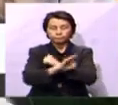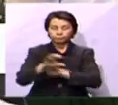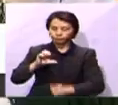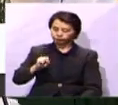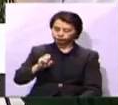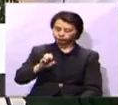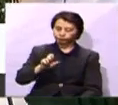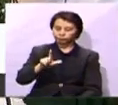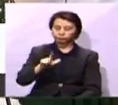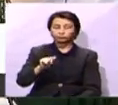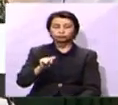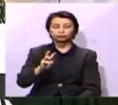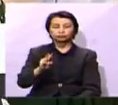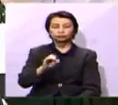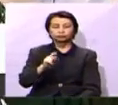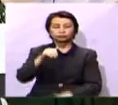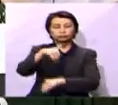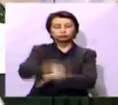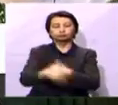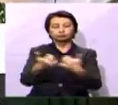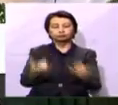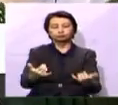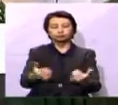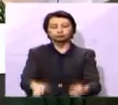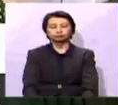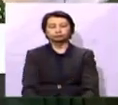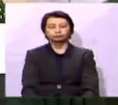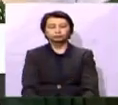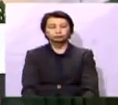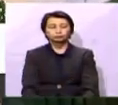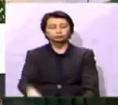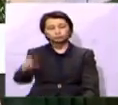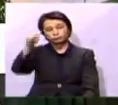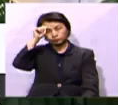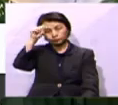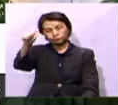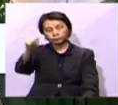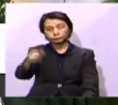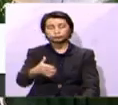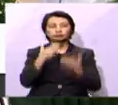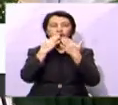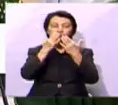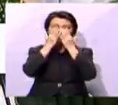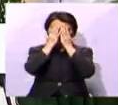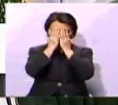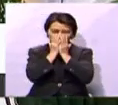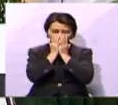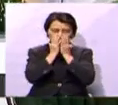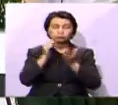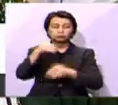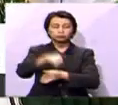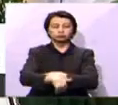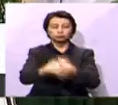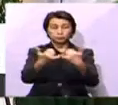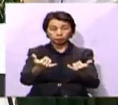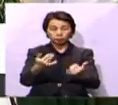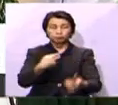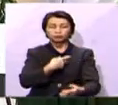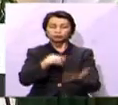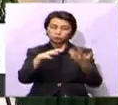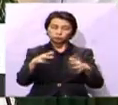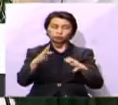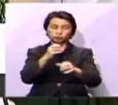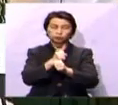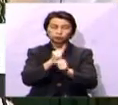malam ini. Bismillahirrahmanirrahim. Assalamualaikum warahmatullahi wabarakatuh. Alhamdulillah pada malam ini kita telah